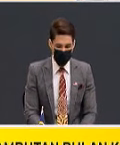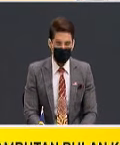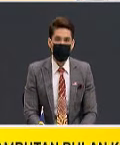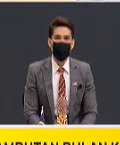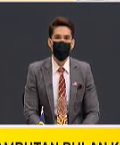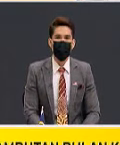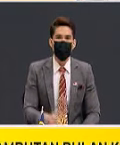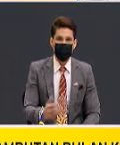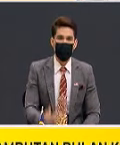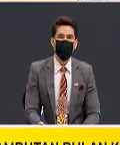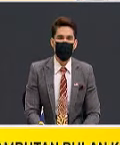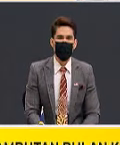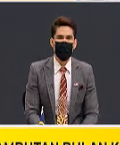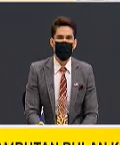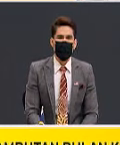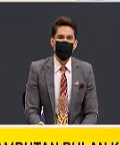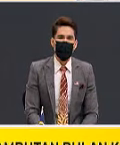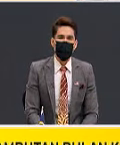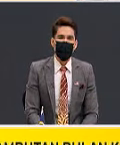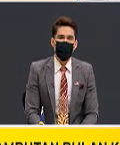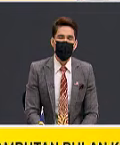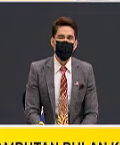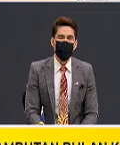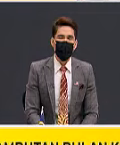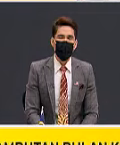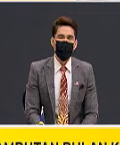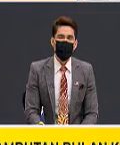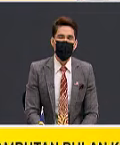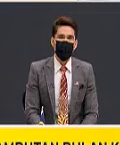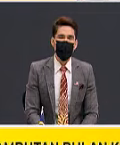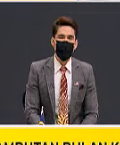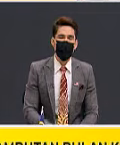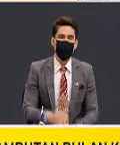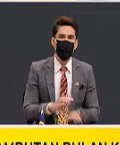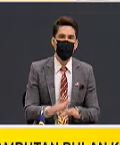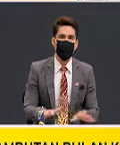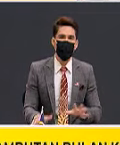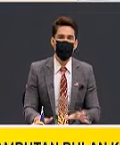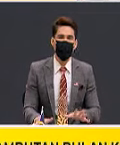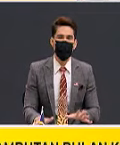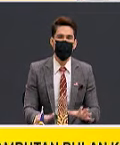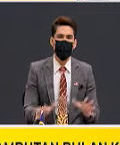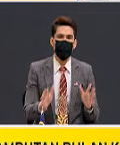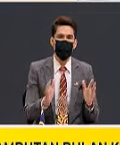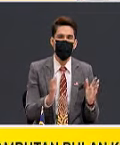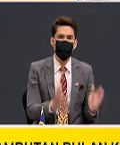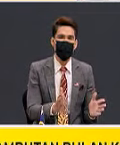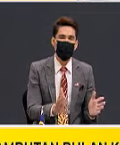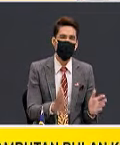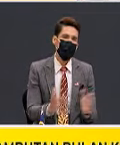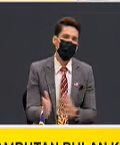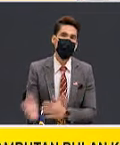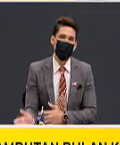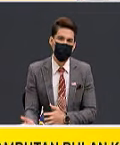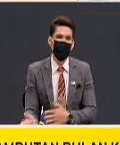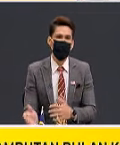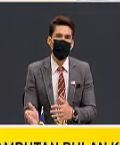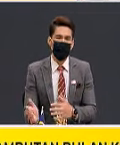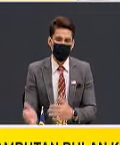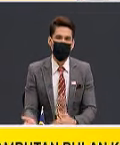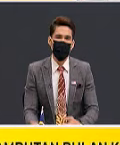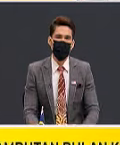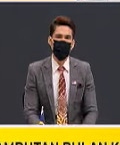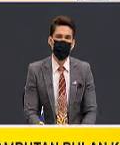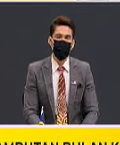ketika sambutan nanti. Persoalannya di sini, kalau kita lihat daripada situasi semasa, kenapa sambutan ini tidak